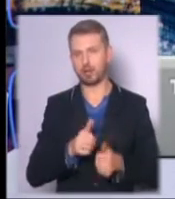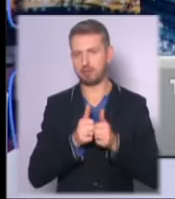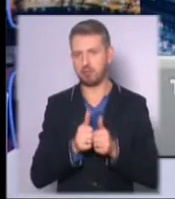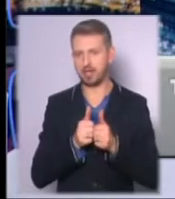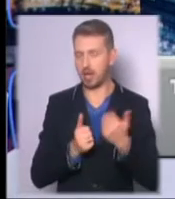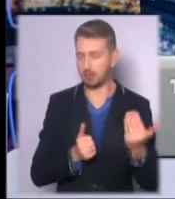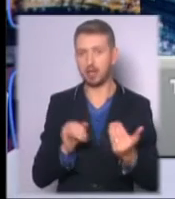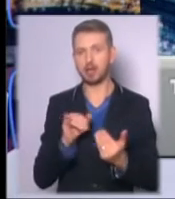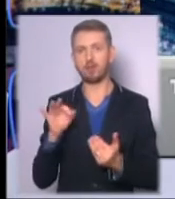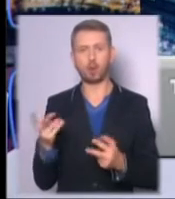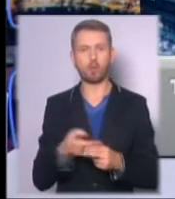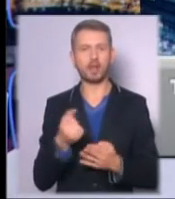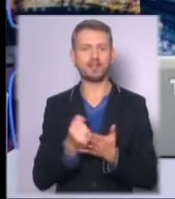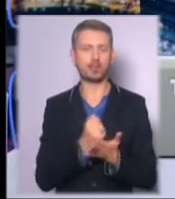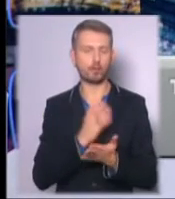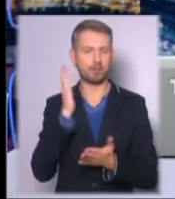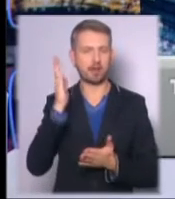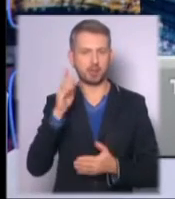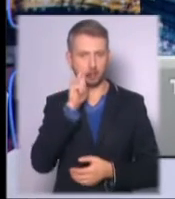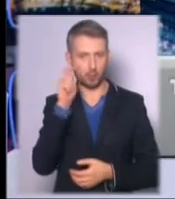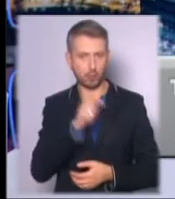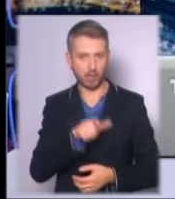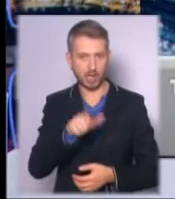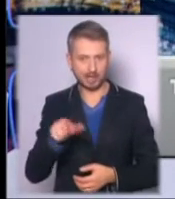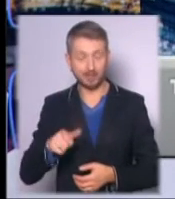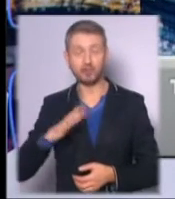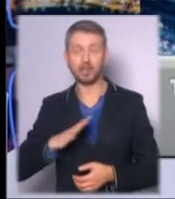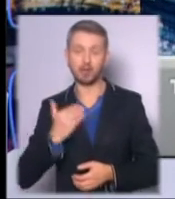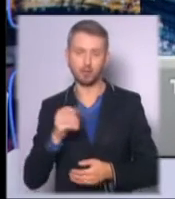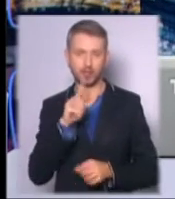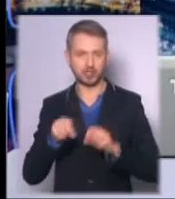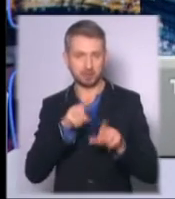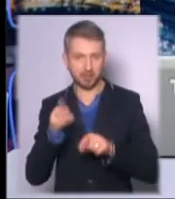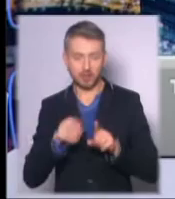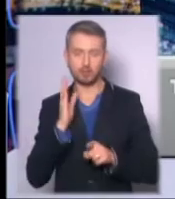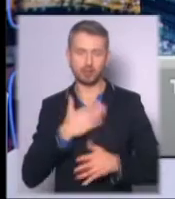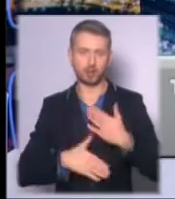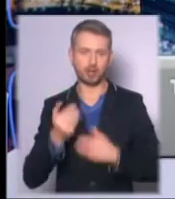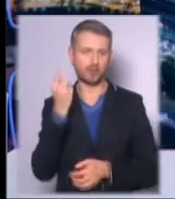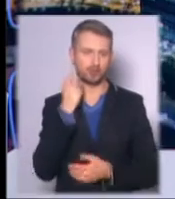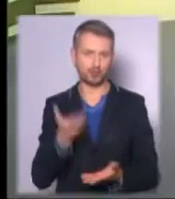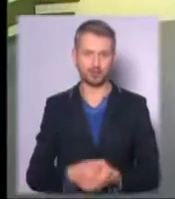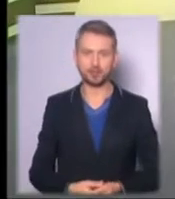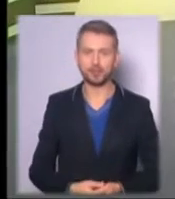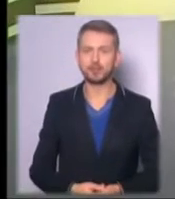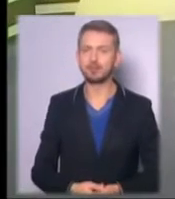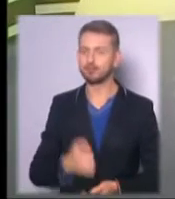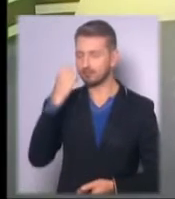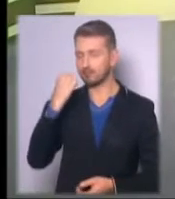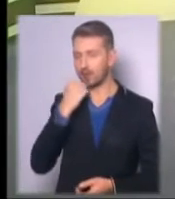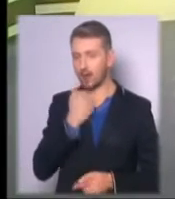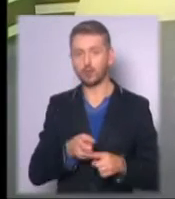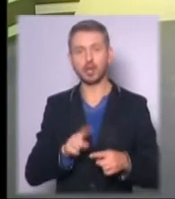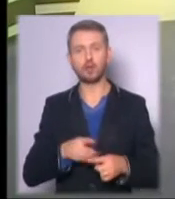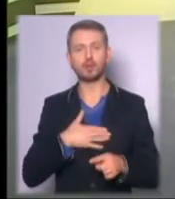та про безвізові перспективи українців. Чекаємо і на ваші запитання. Будемо раді вас чути, Марія. Дякую, Ірино. На цьому